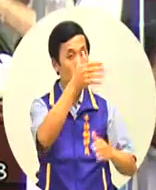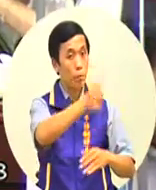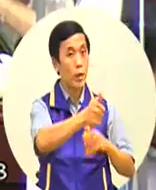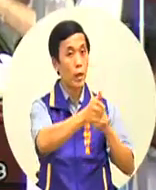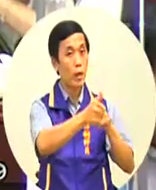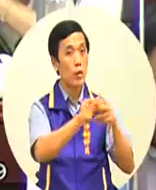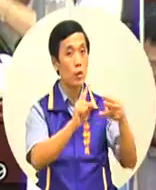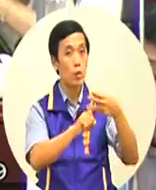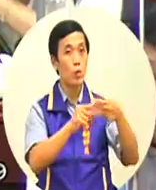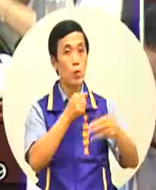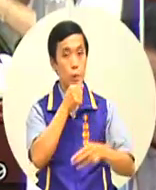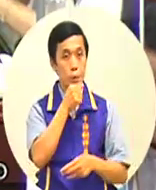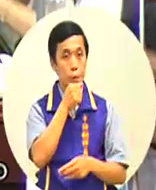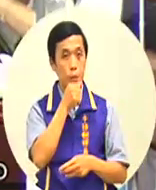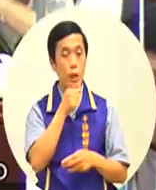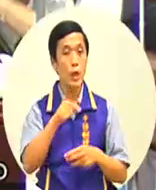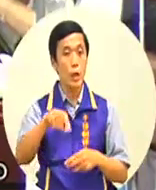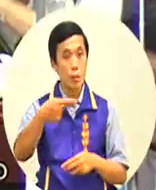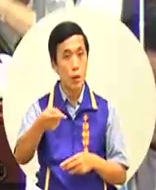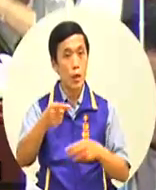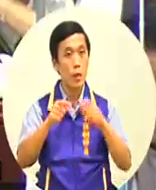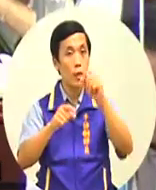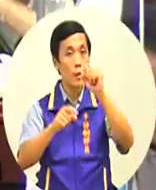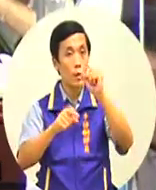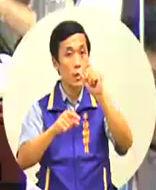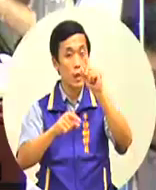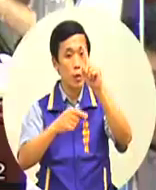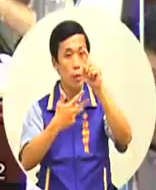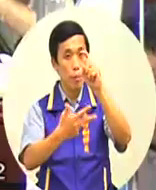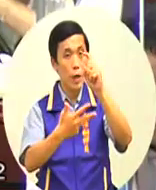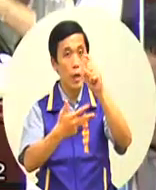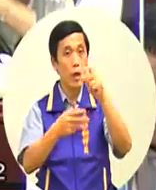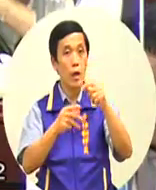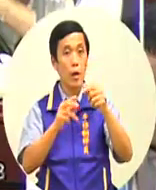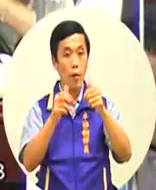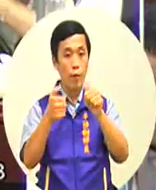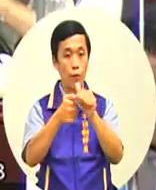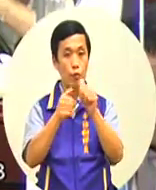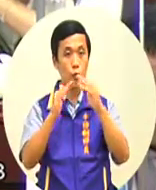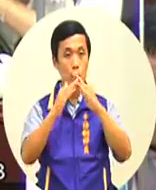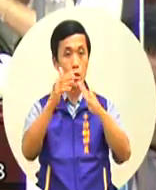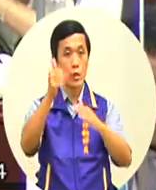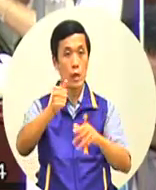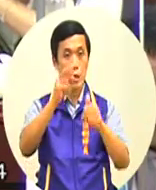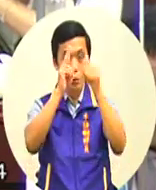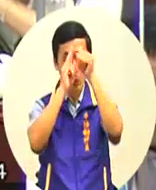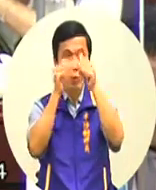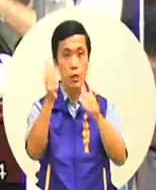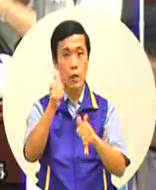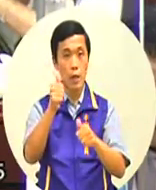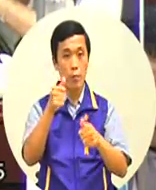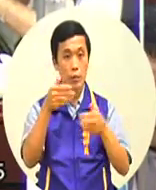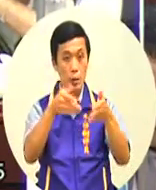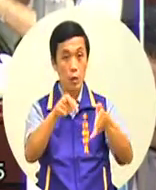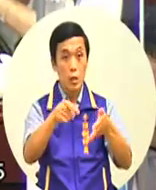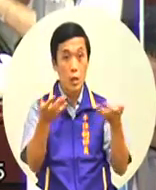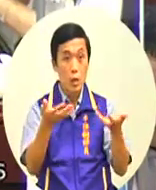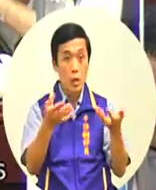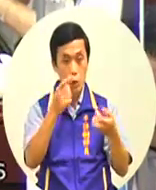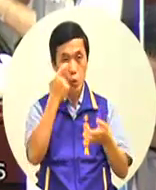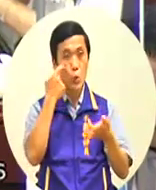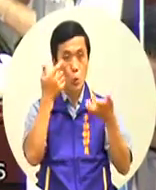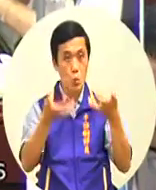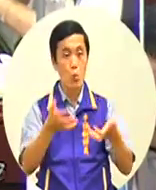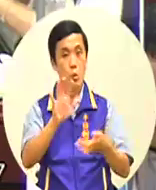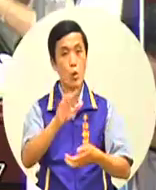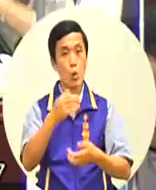主持。那隔天十一月八号，许副市长哈特别重视这个案子啊，也